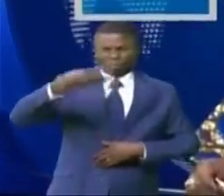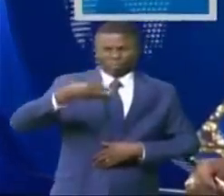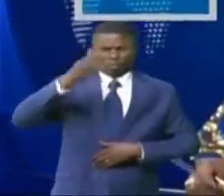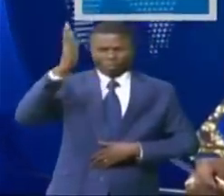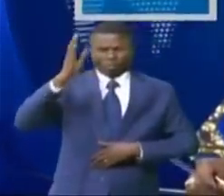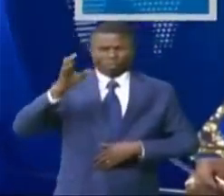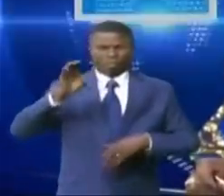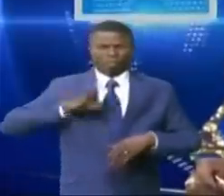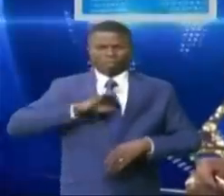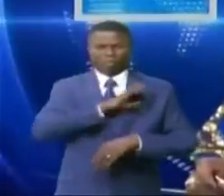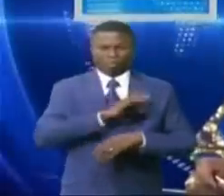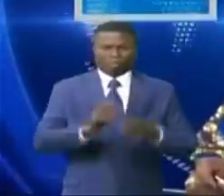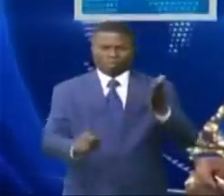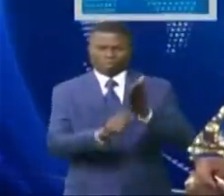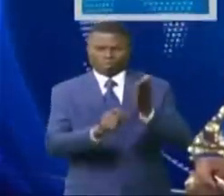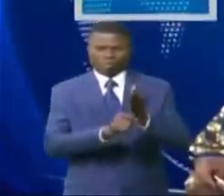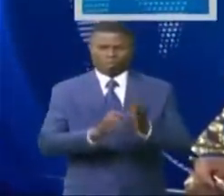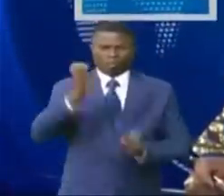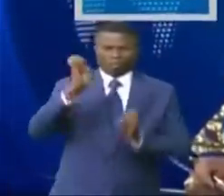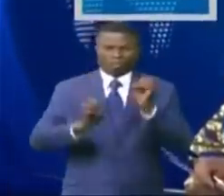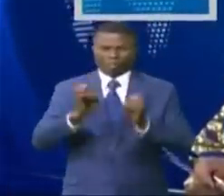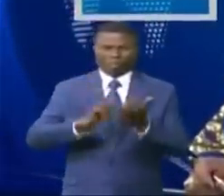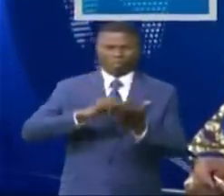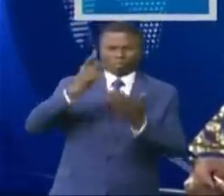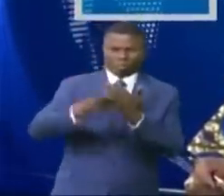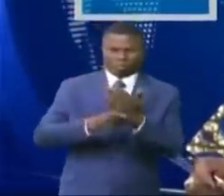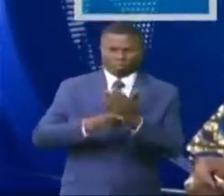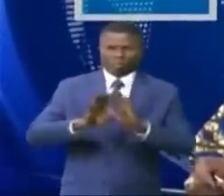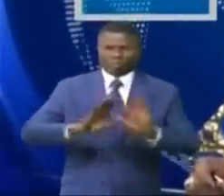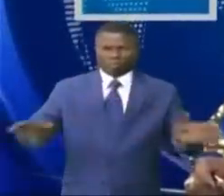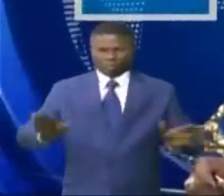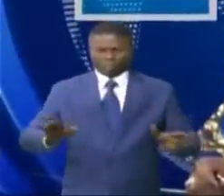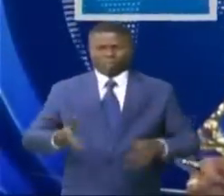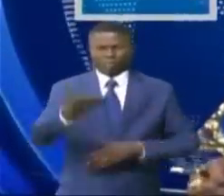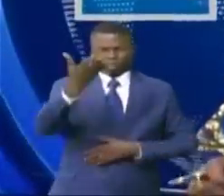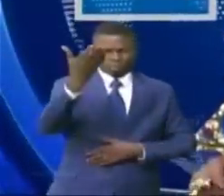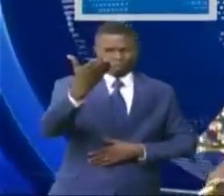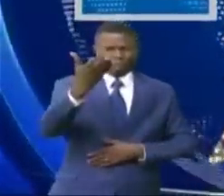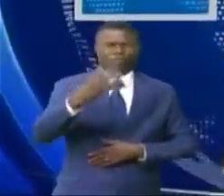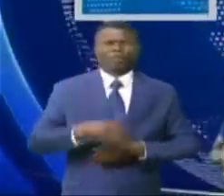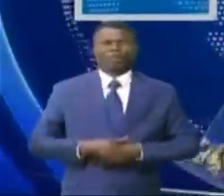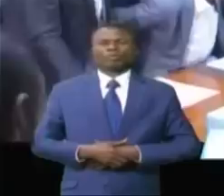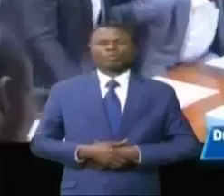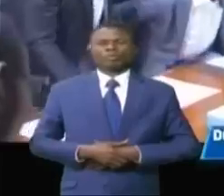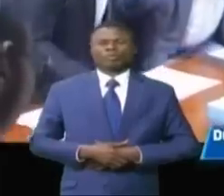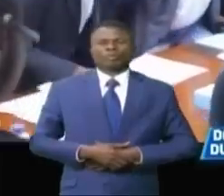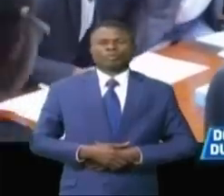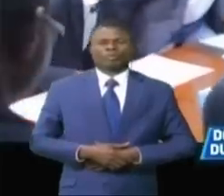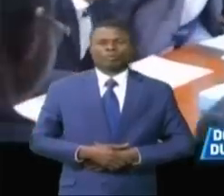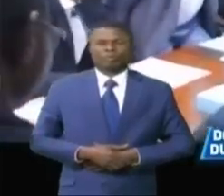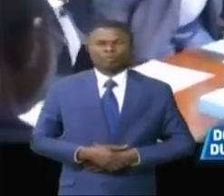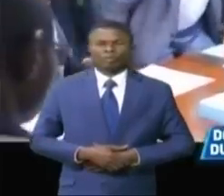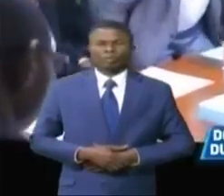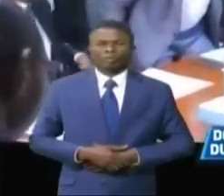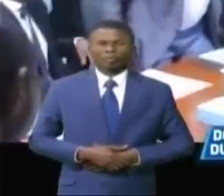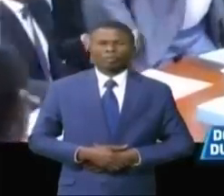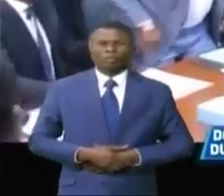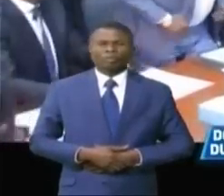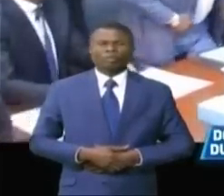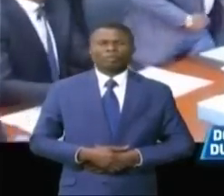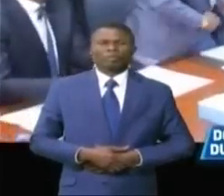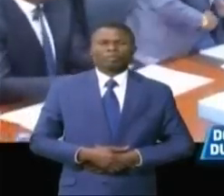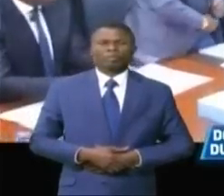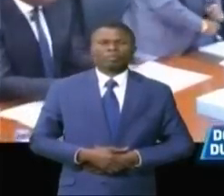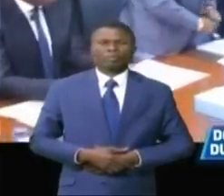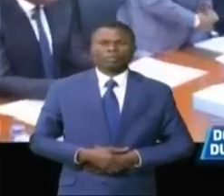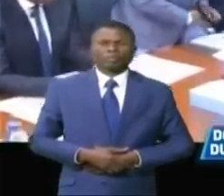comité technique de suivi et évaluation du contrat de performance au ministère des Finances, Rikinzozi. Après les réunions du 9 et